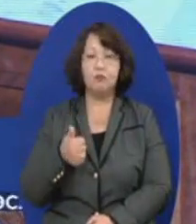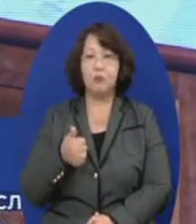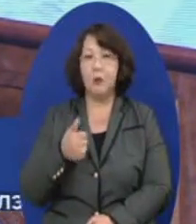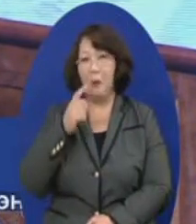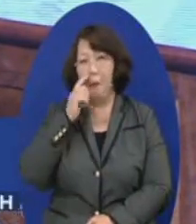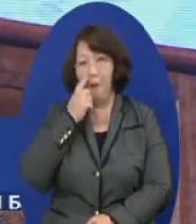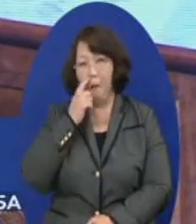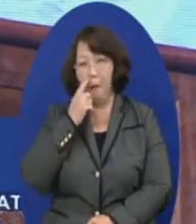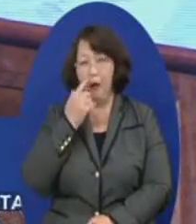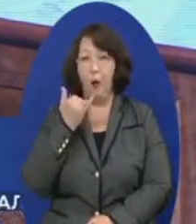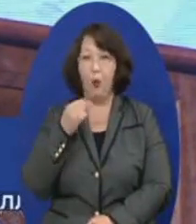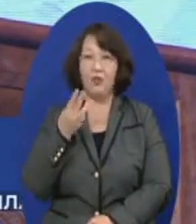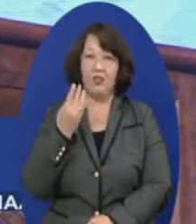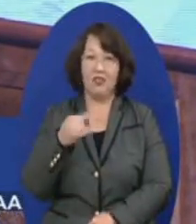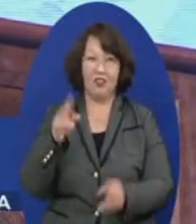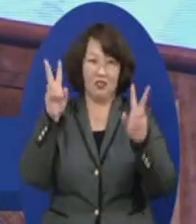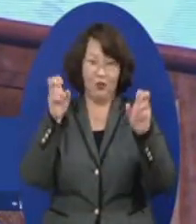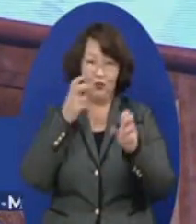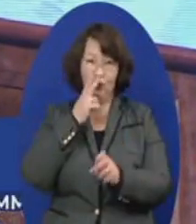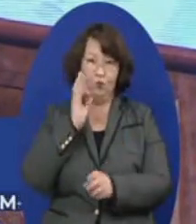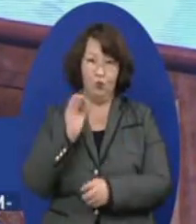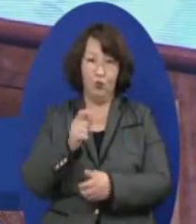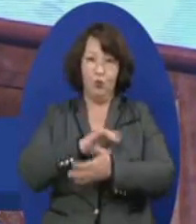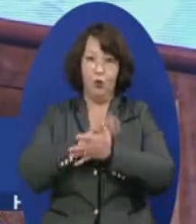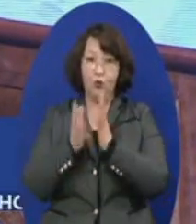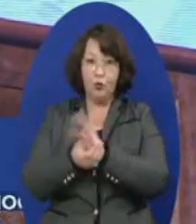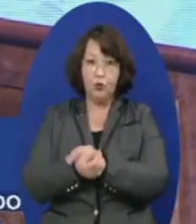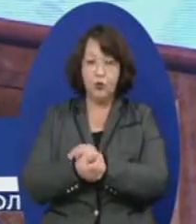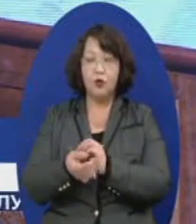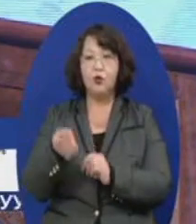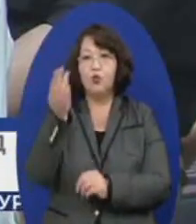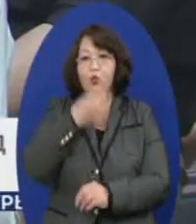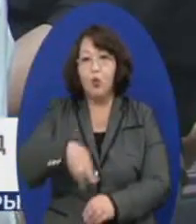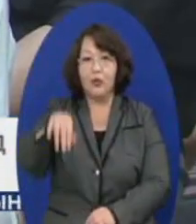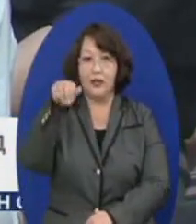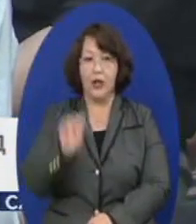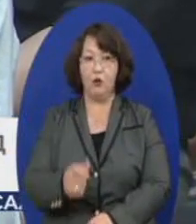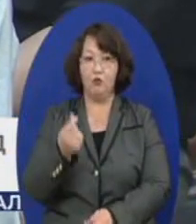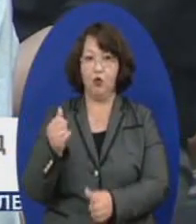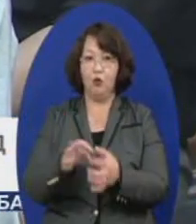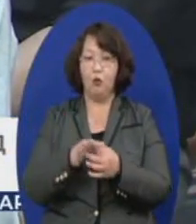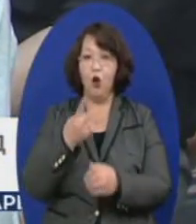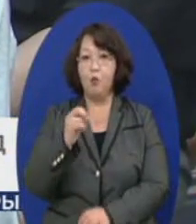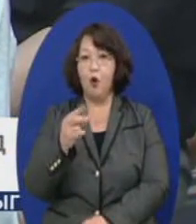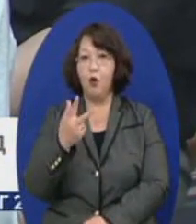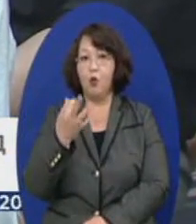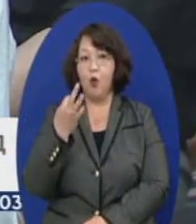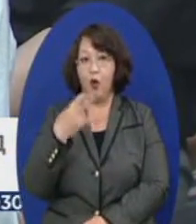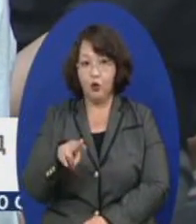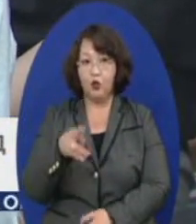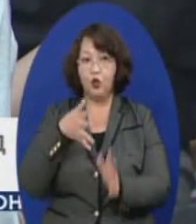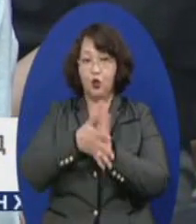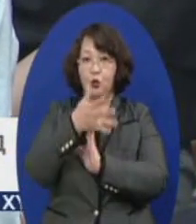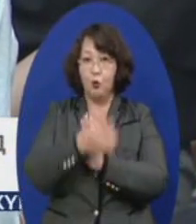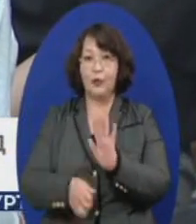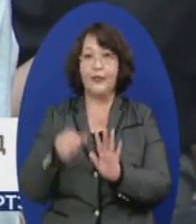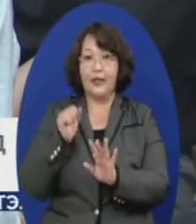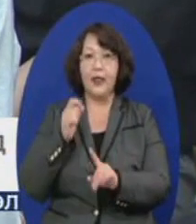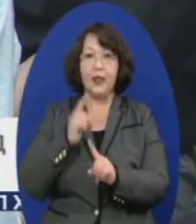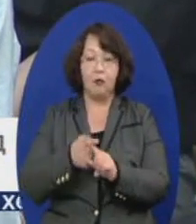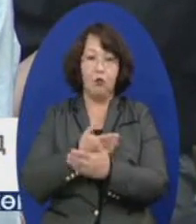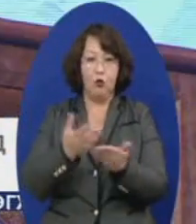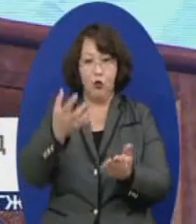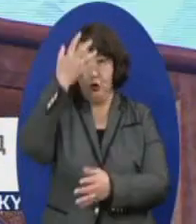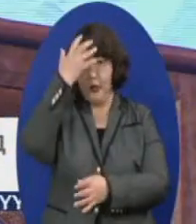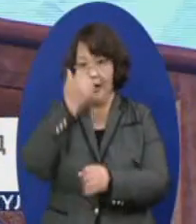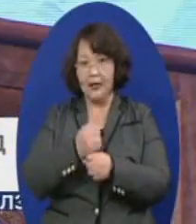шиг, удахгүй таач юм шиг нэг юм сэдв мөртлөө энэ таны шууд цалинтай холбоотой 23 оны төсөл дээр бол цалин гол нэмэн төвийн алба